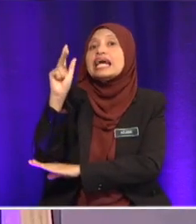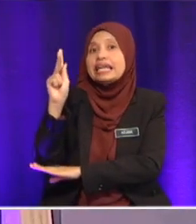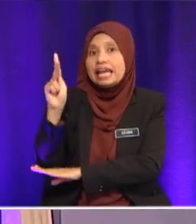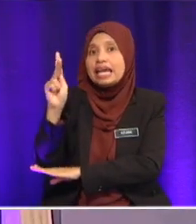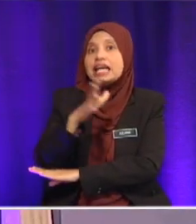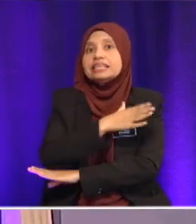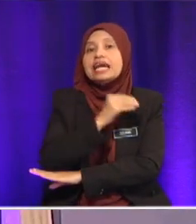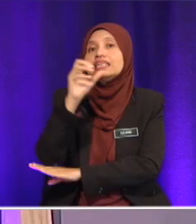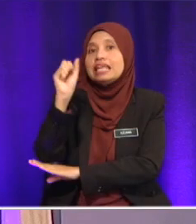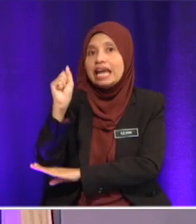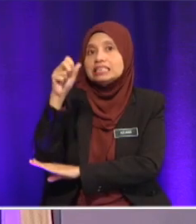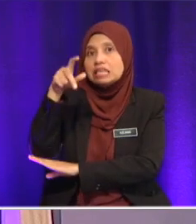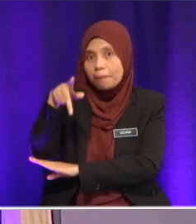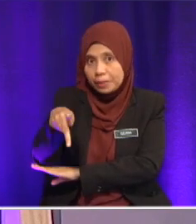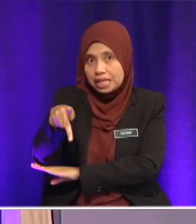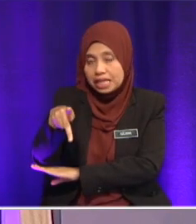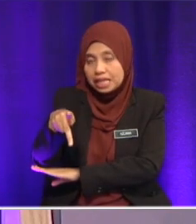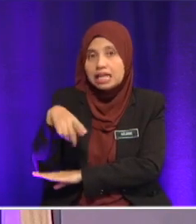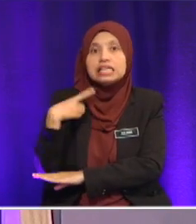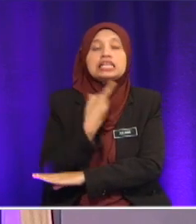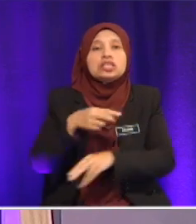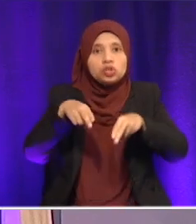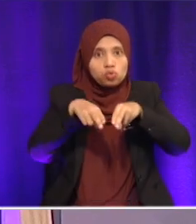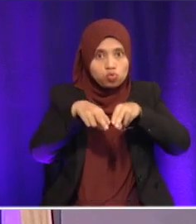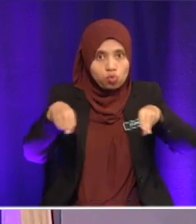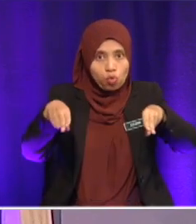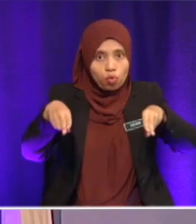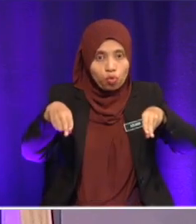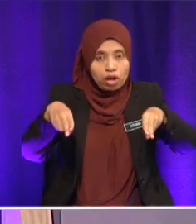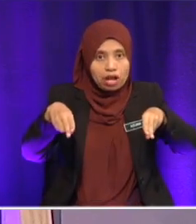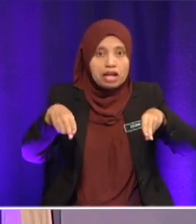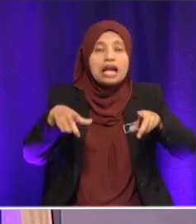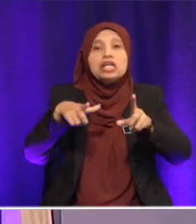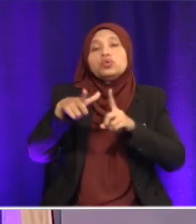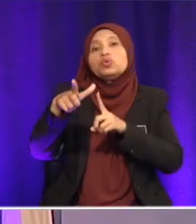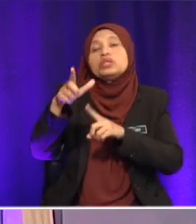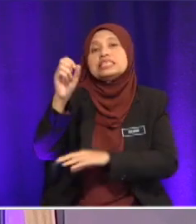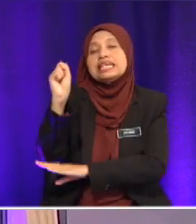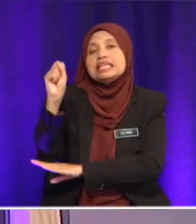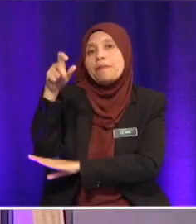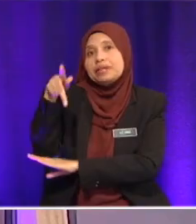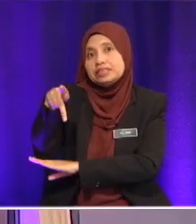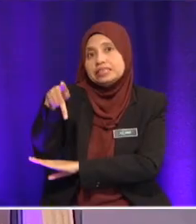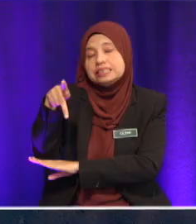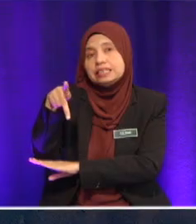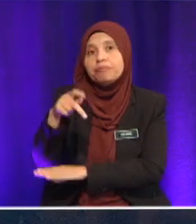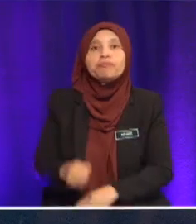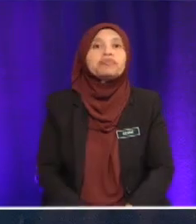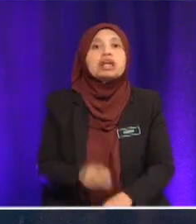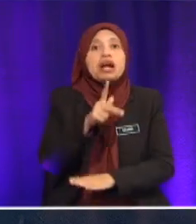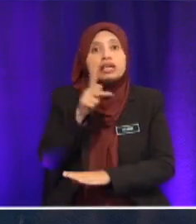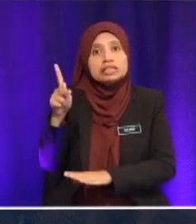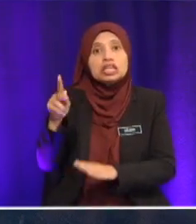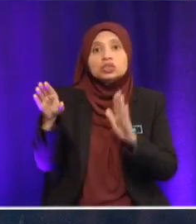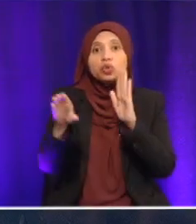pembelajaran dan kita ukur mereka melalui standar prestasi tersebut jadi di sebelah kanan saya ini kalau kita lihat adalah